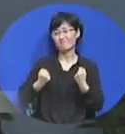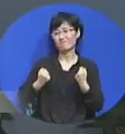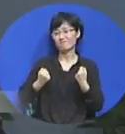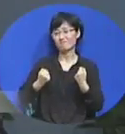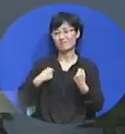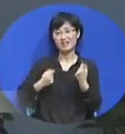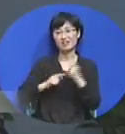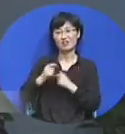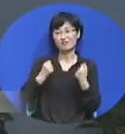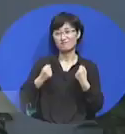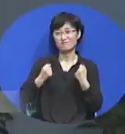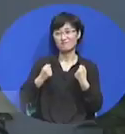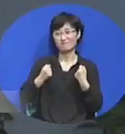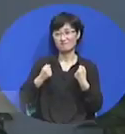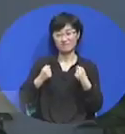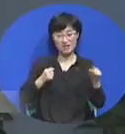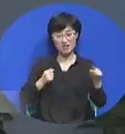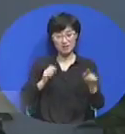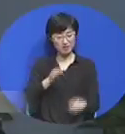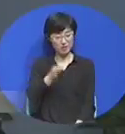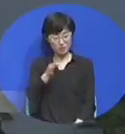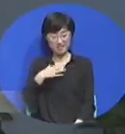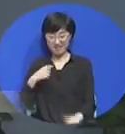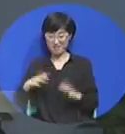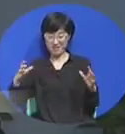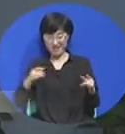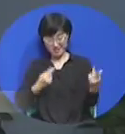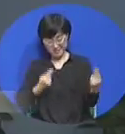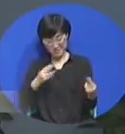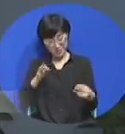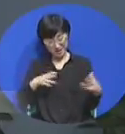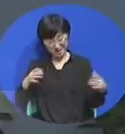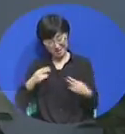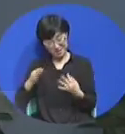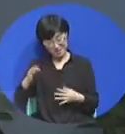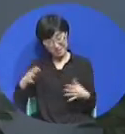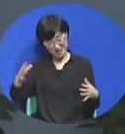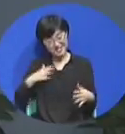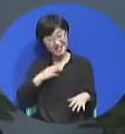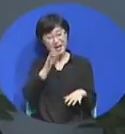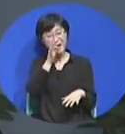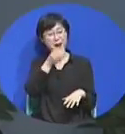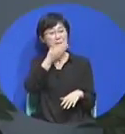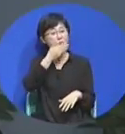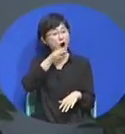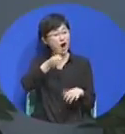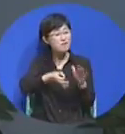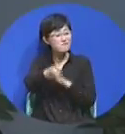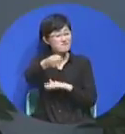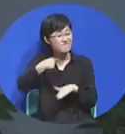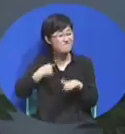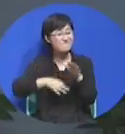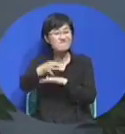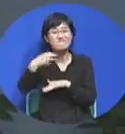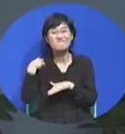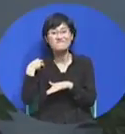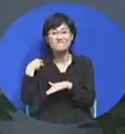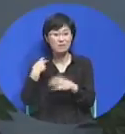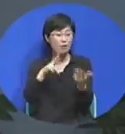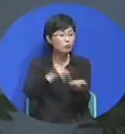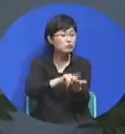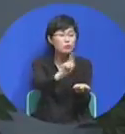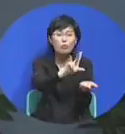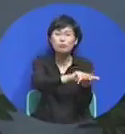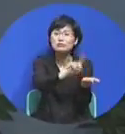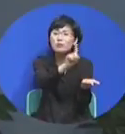far healthier than you. 형님보다 이것도 많고. I have a little more money than 그 you. 밥은 내가 사주겠다. 그랬어요. And so I'll pay for this meal. 뭐가 문제입니까?